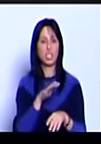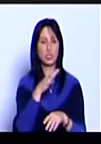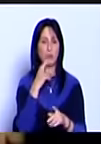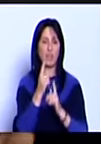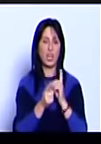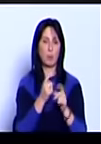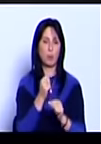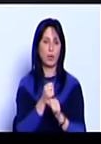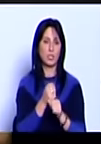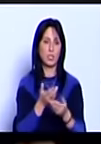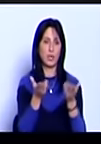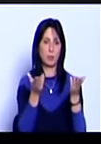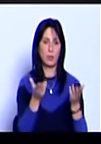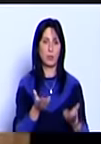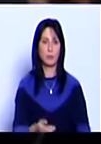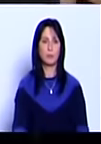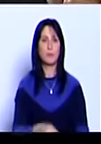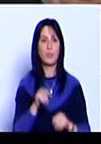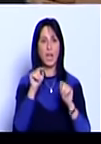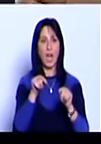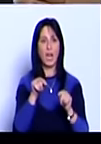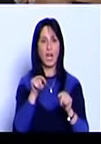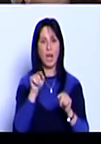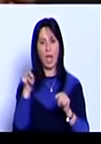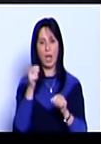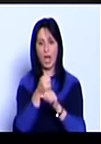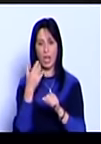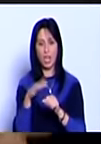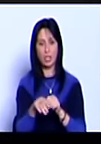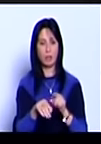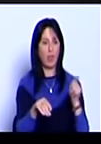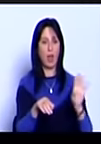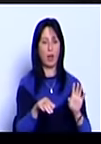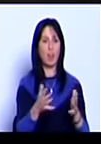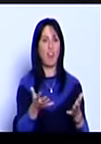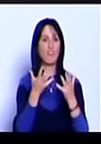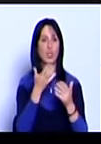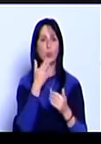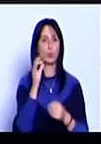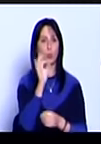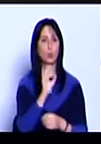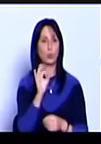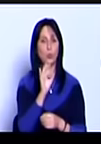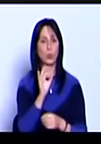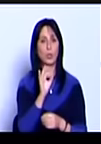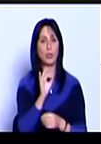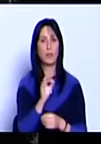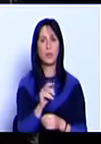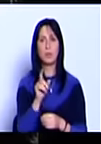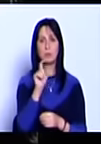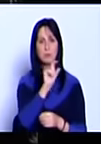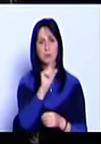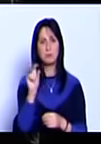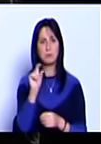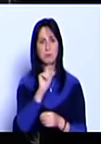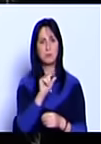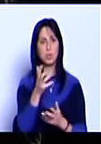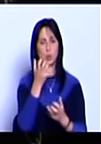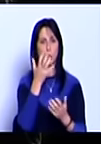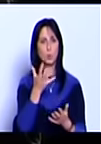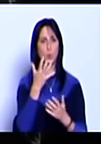რეფორმაა გასატარებელი და კი ბატონო აქ გაატარებ აქ არ გატარდება ჯამური ეფექტი გექნება ნოლი გარკვეულ აბზაცებში საკმაოდ აპოკალიფტური